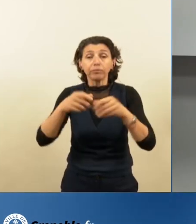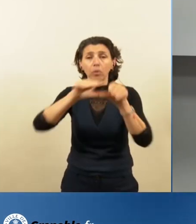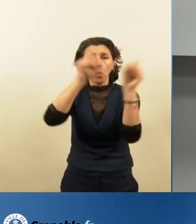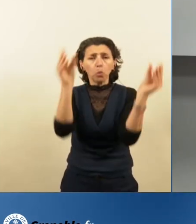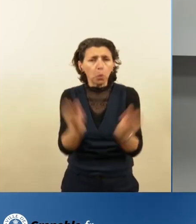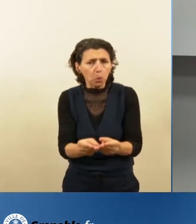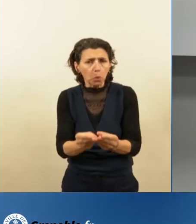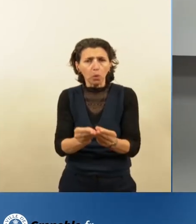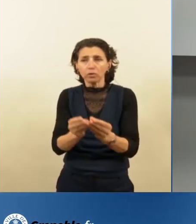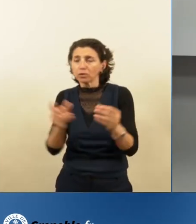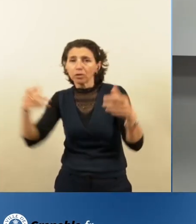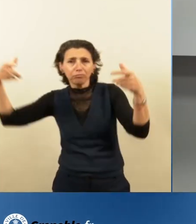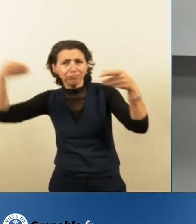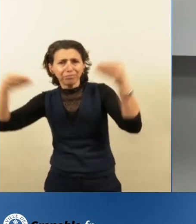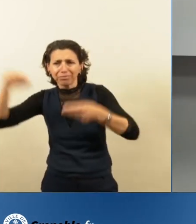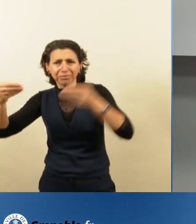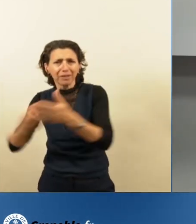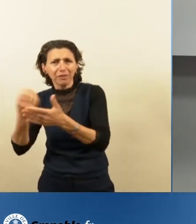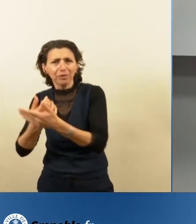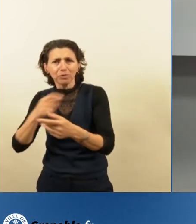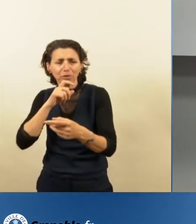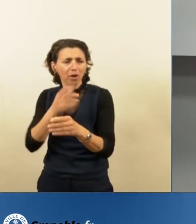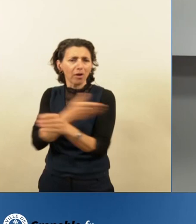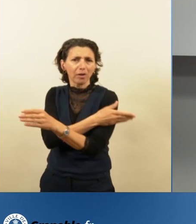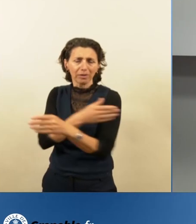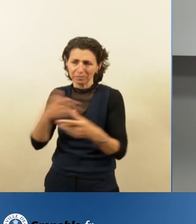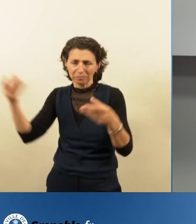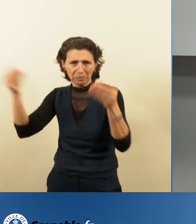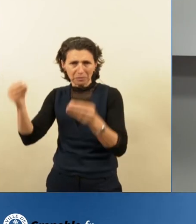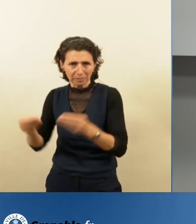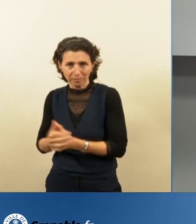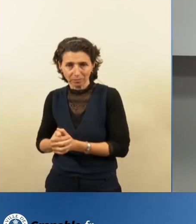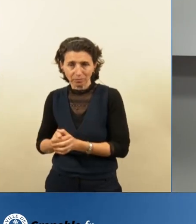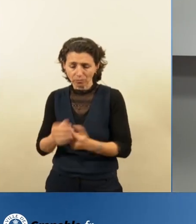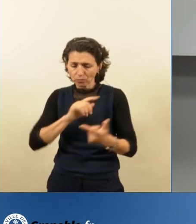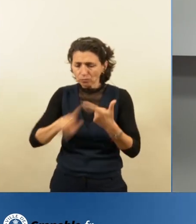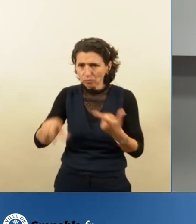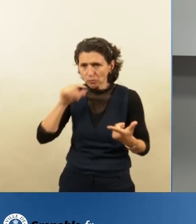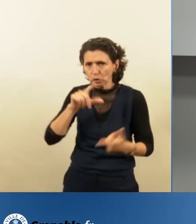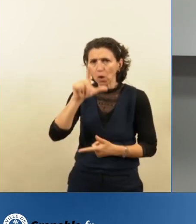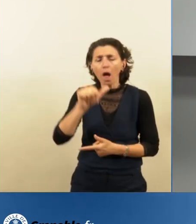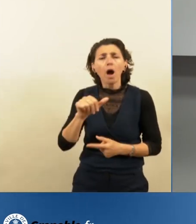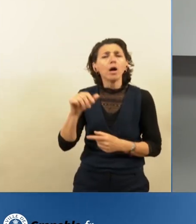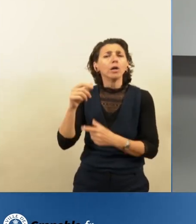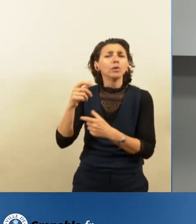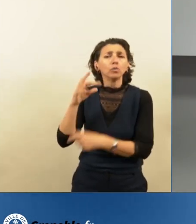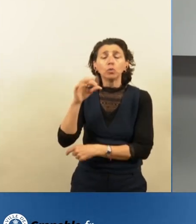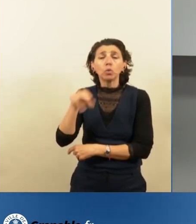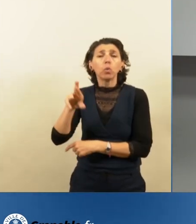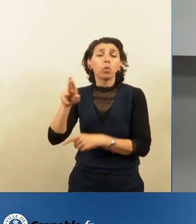bien dans le pour reprendre les propos de Bruno Latour dans la reproductivité de la vie ou bien dans